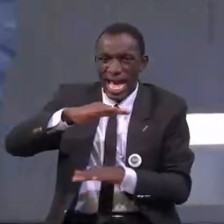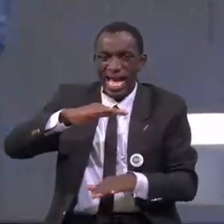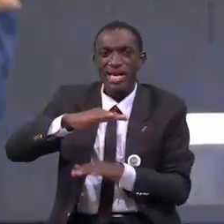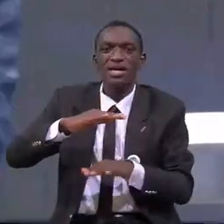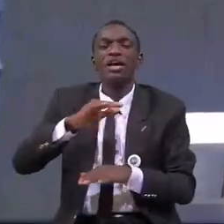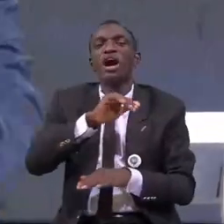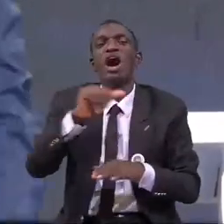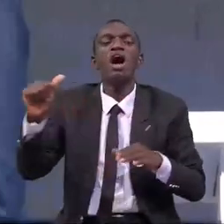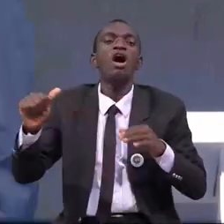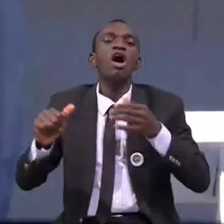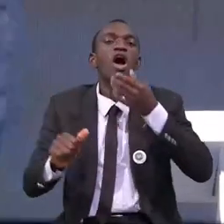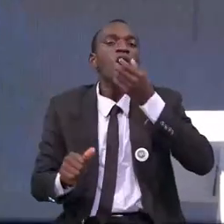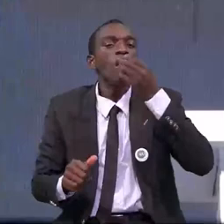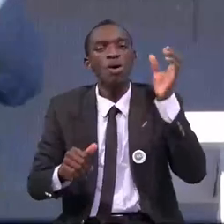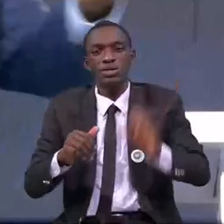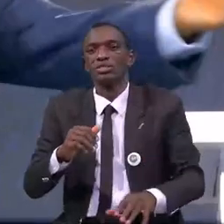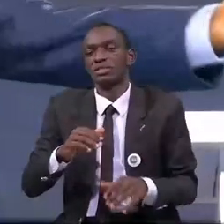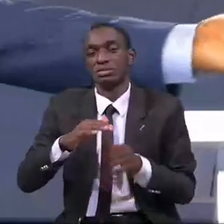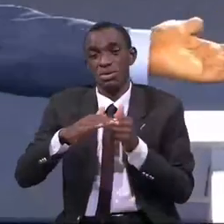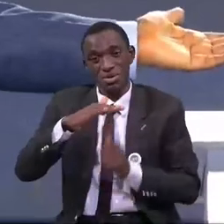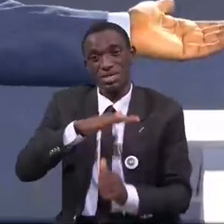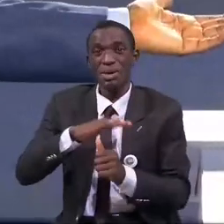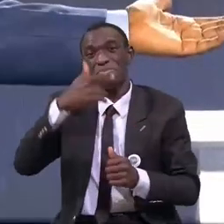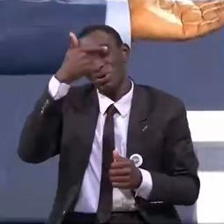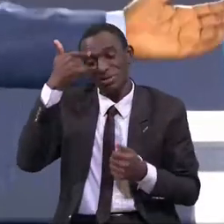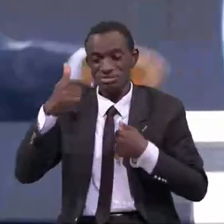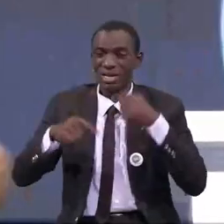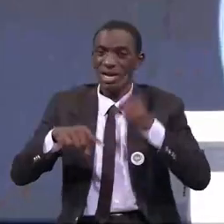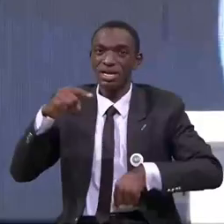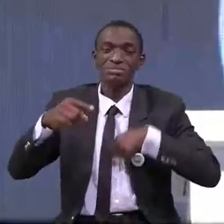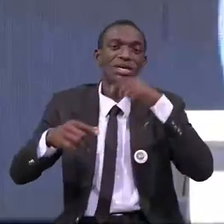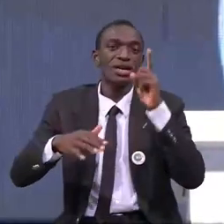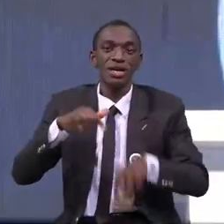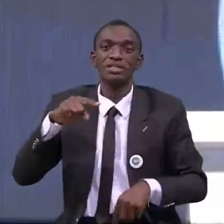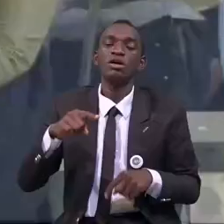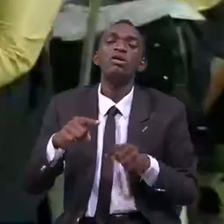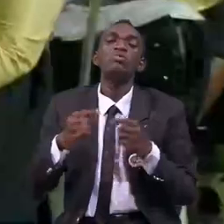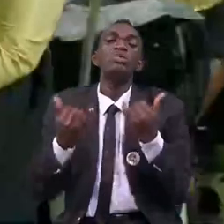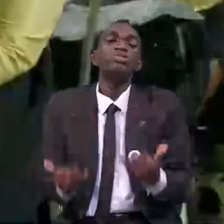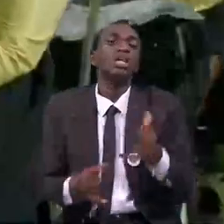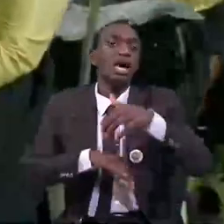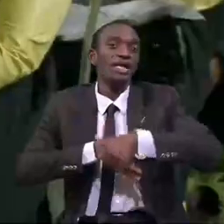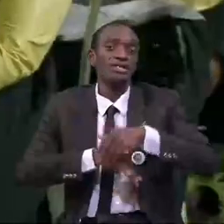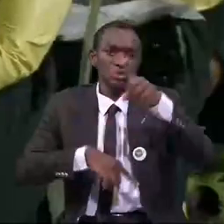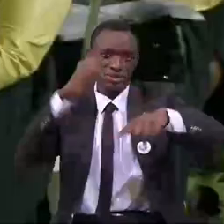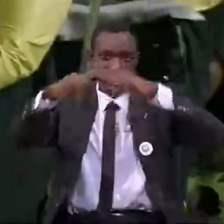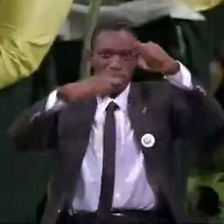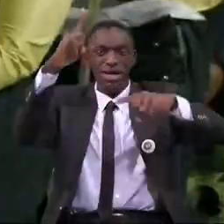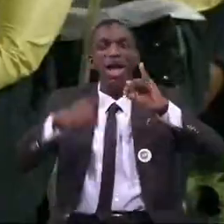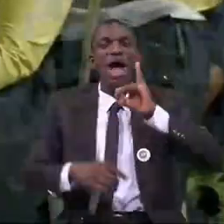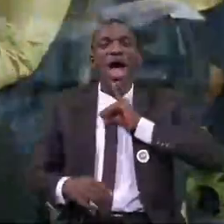une malédiction à cause de cela je ne peux pas ce soir je